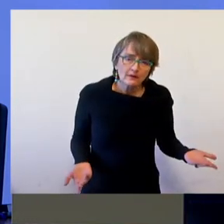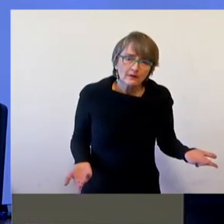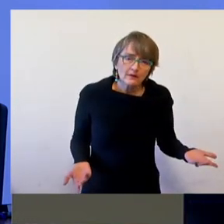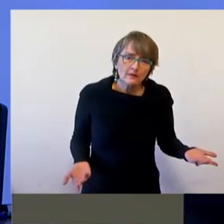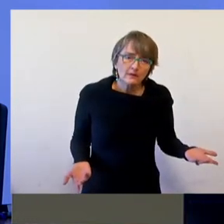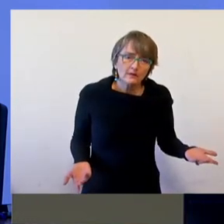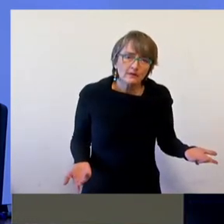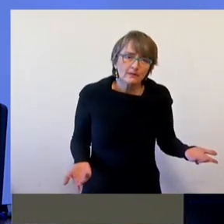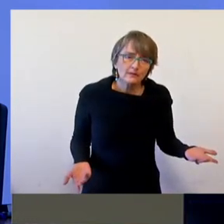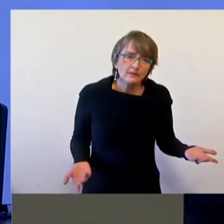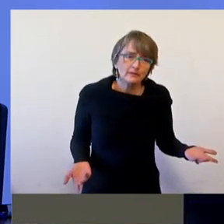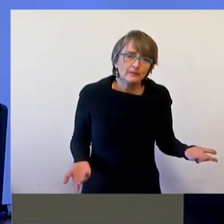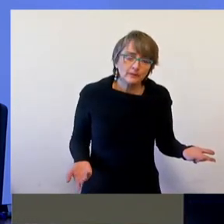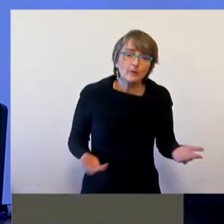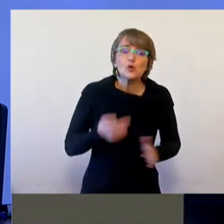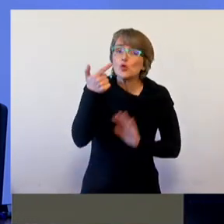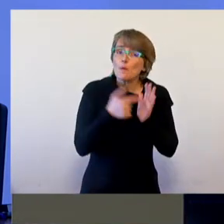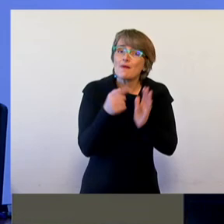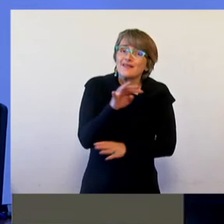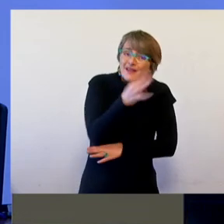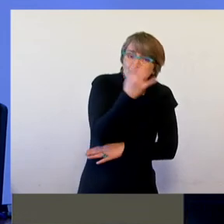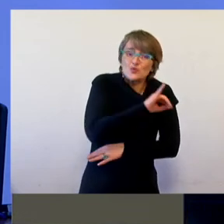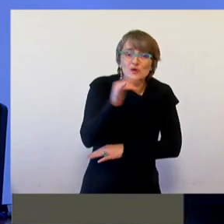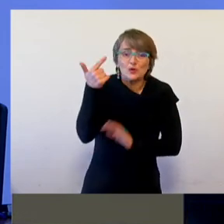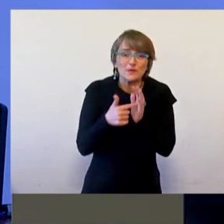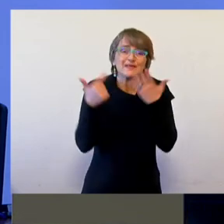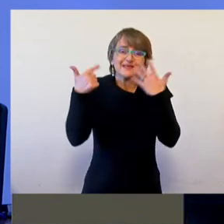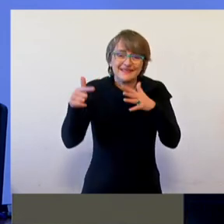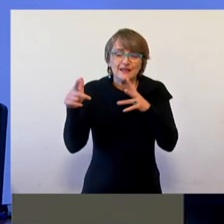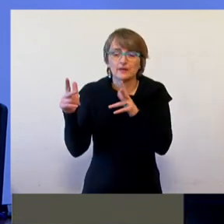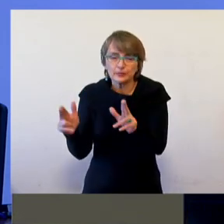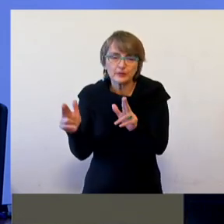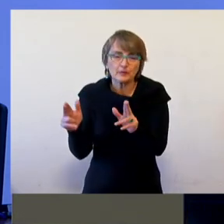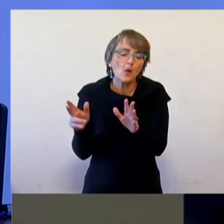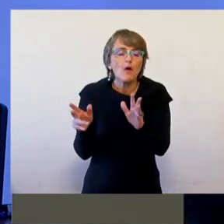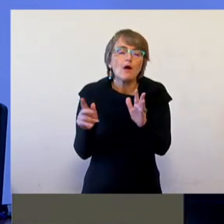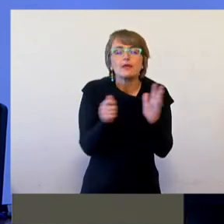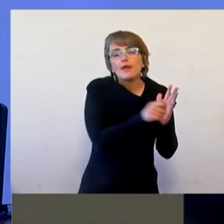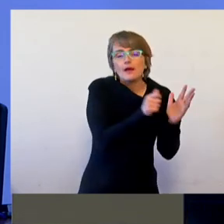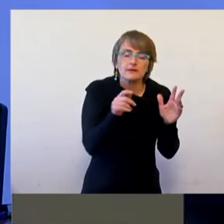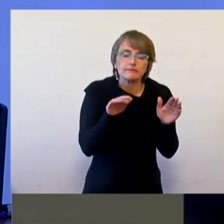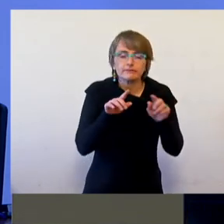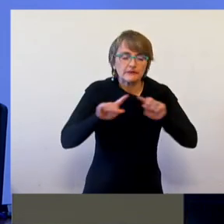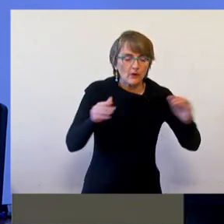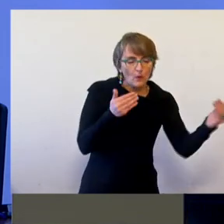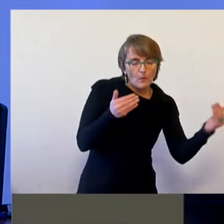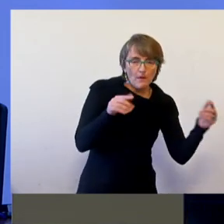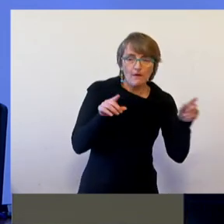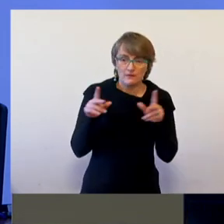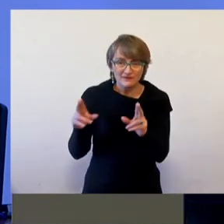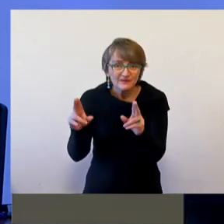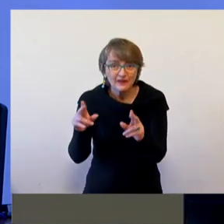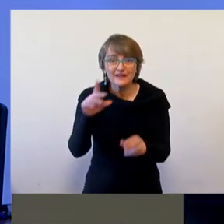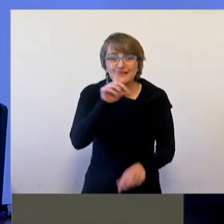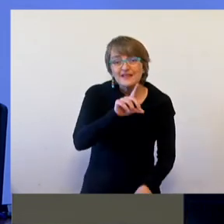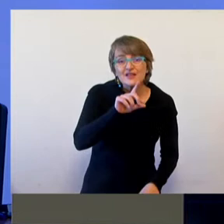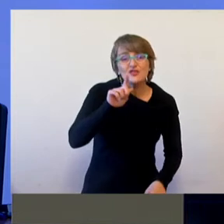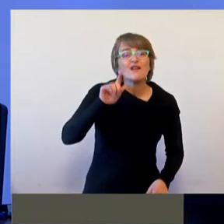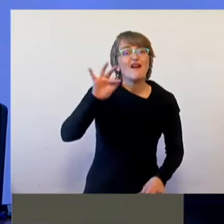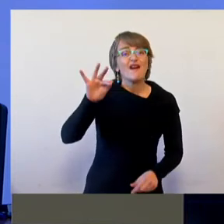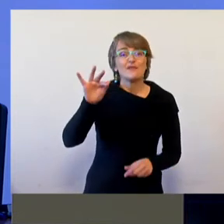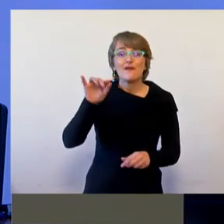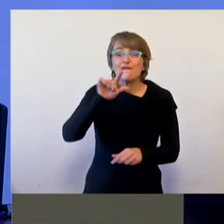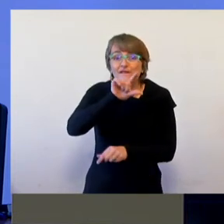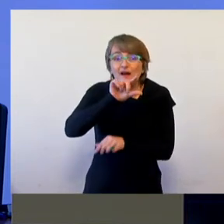2014 à 2017, alors la période n'est pas exactement la même, mais la diminution de la DGF dont je parlais,